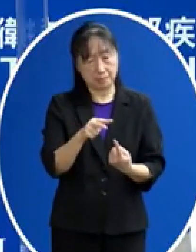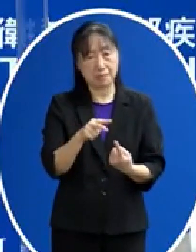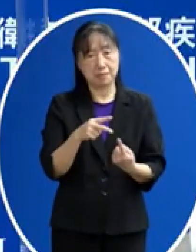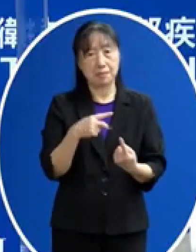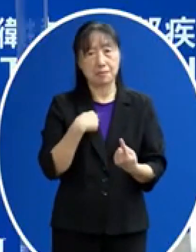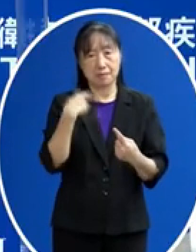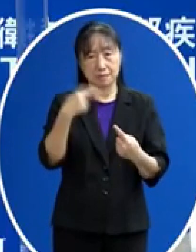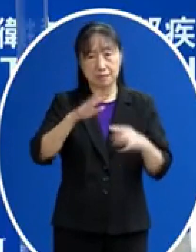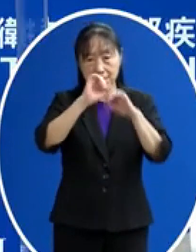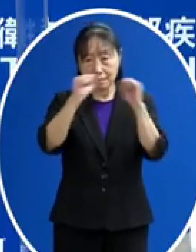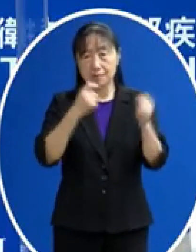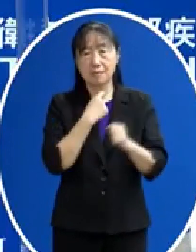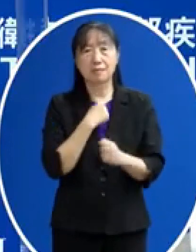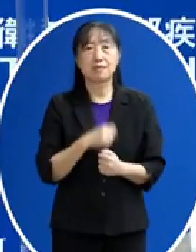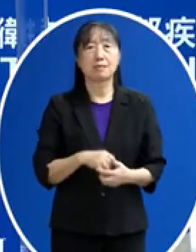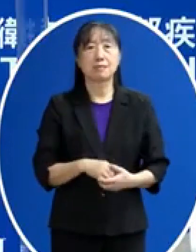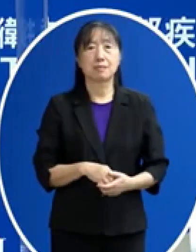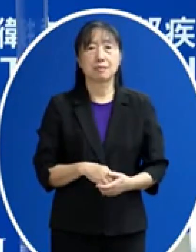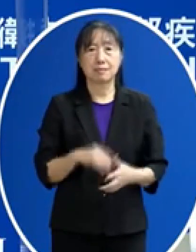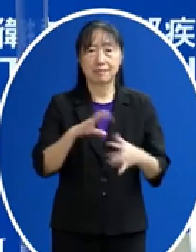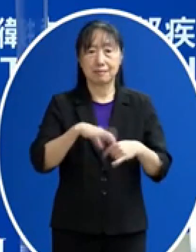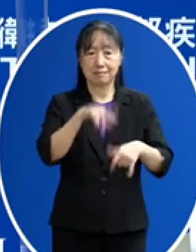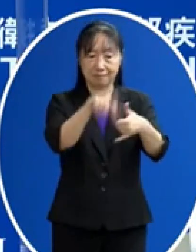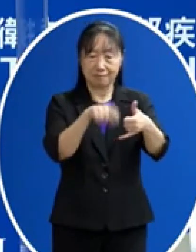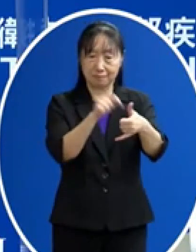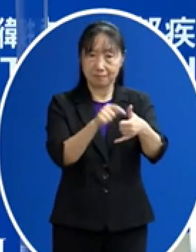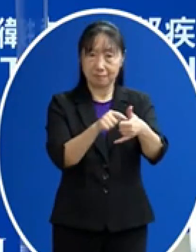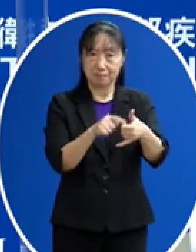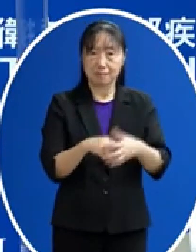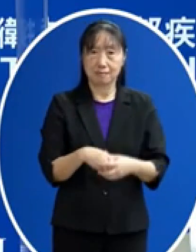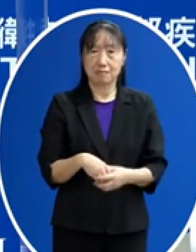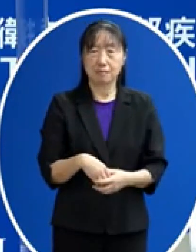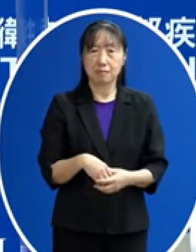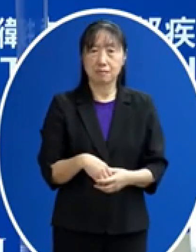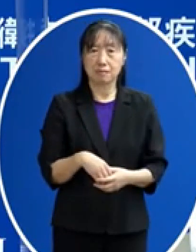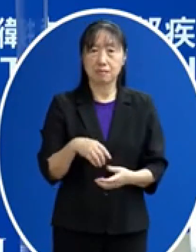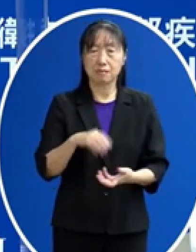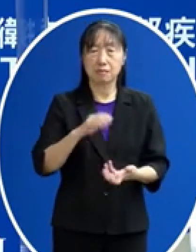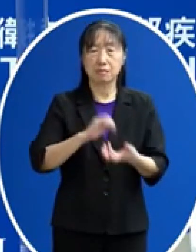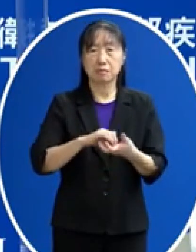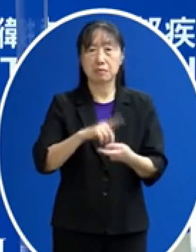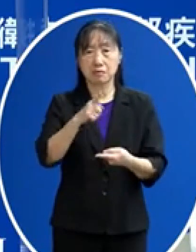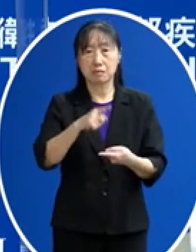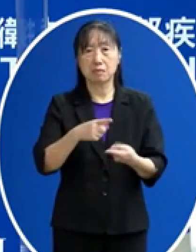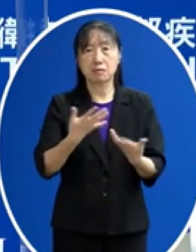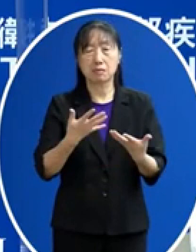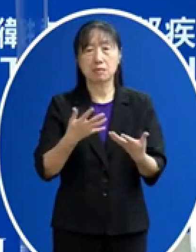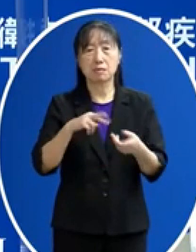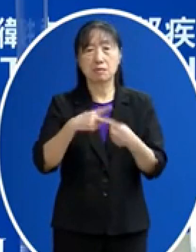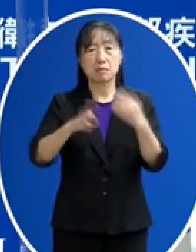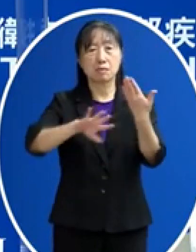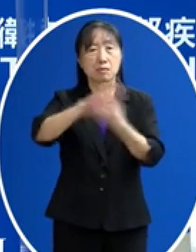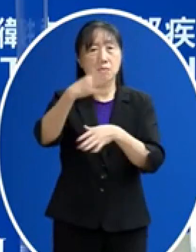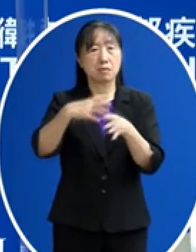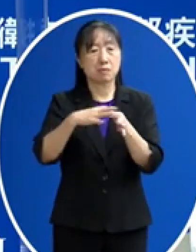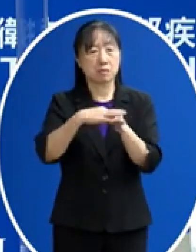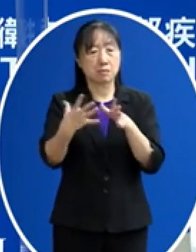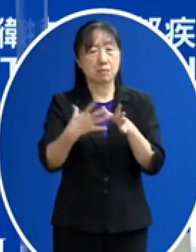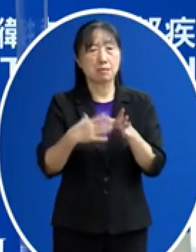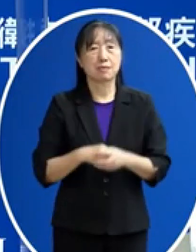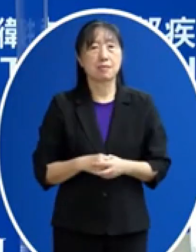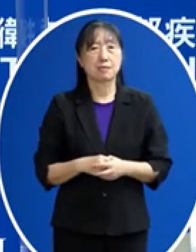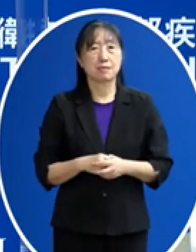查，只是初步来讲，就是跟可能在跟国外这样的一个可能性相对是非常